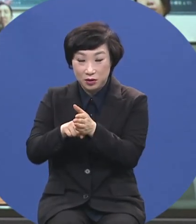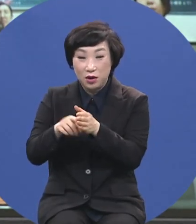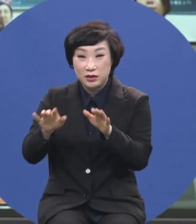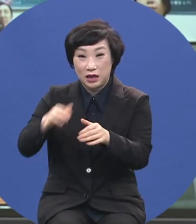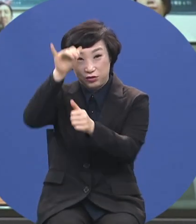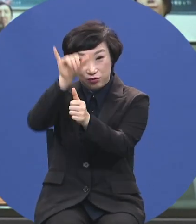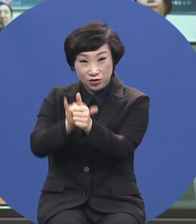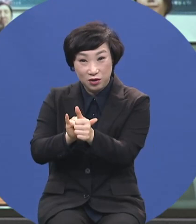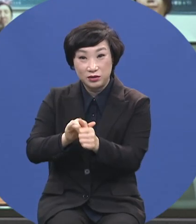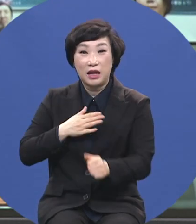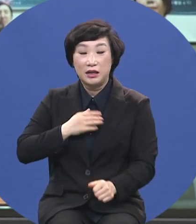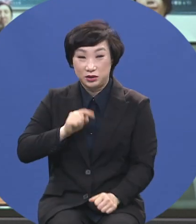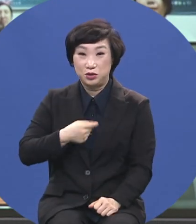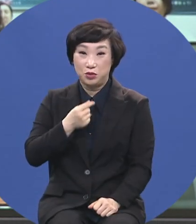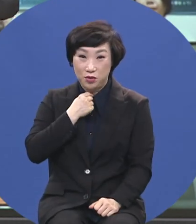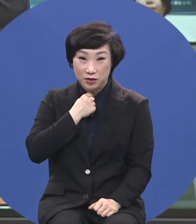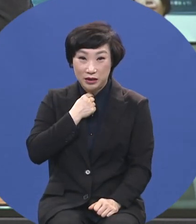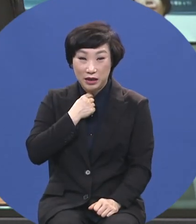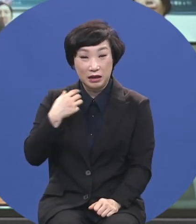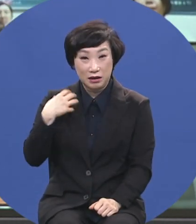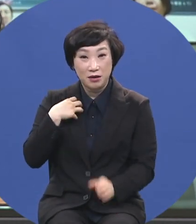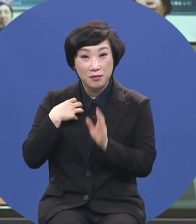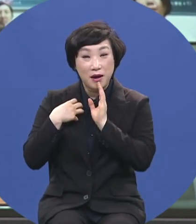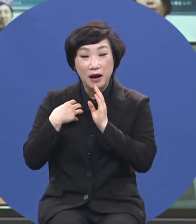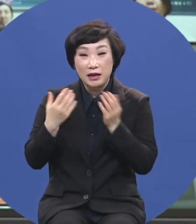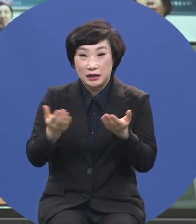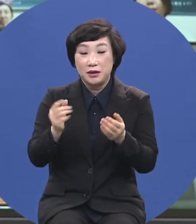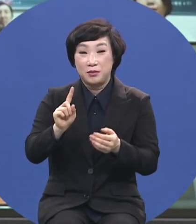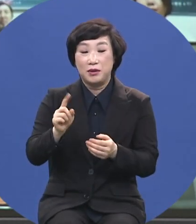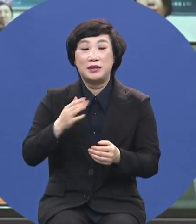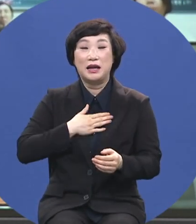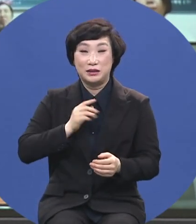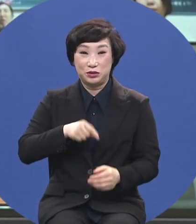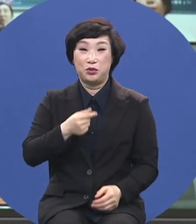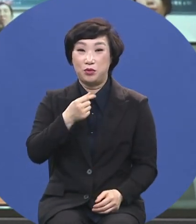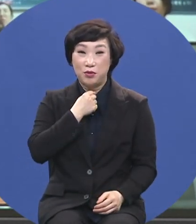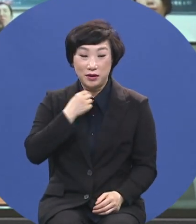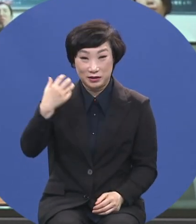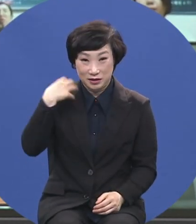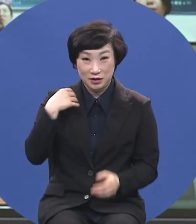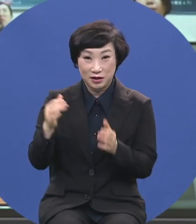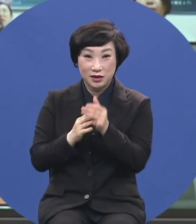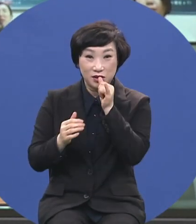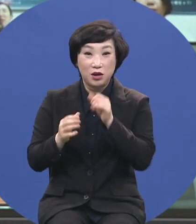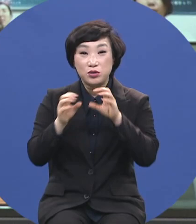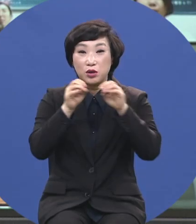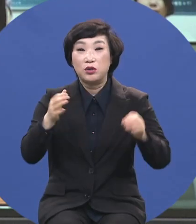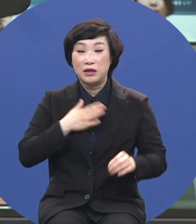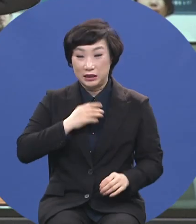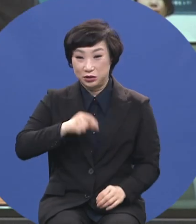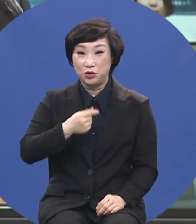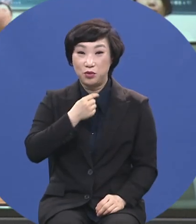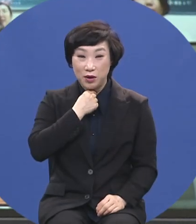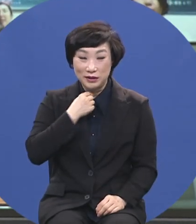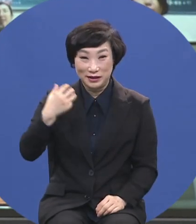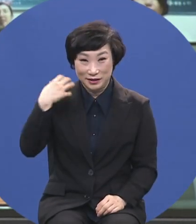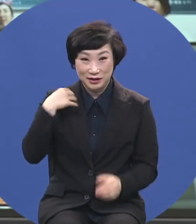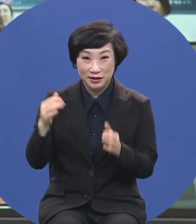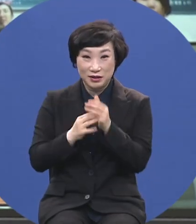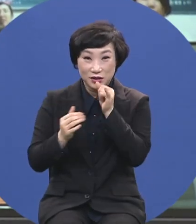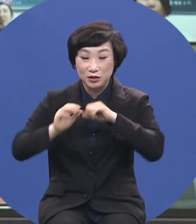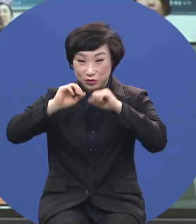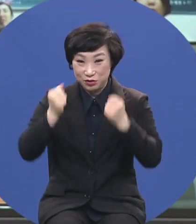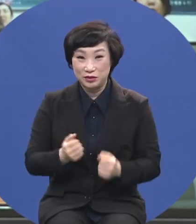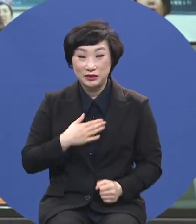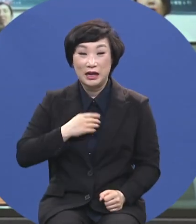충성도 자원해서 해야 되고, 직분도 자원해서 수행해야 되고, 전도도 자원해서 해야 되고, 순종도 자원해서 해야